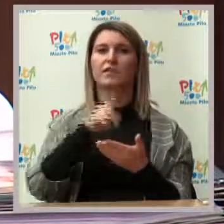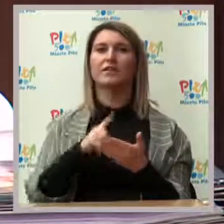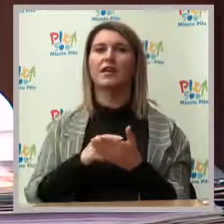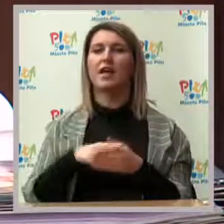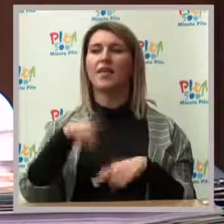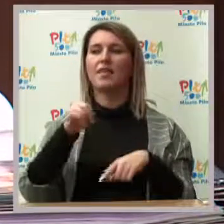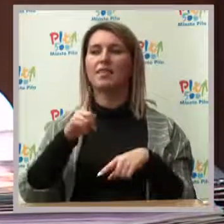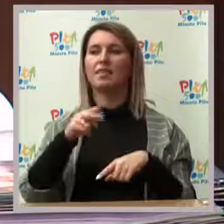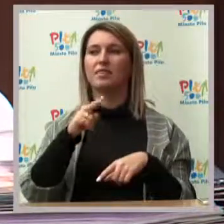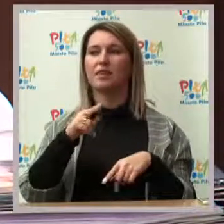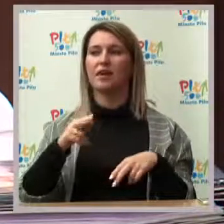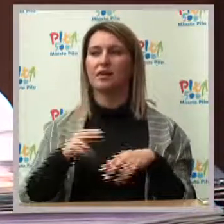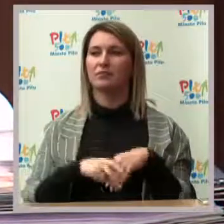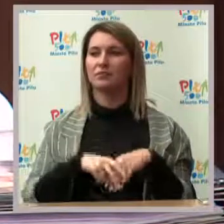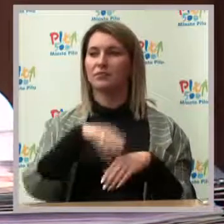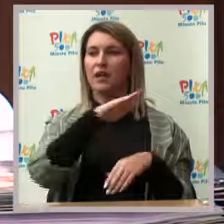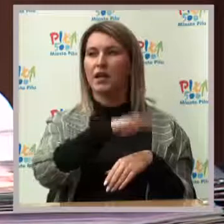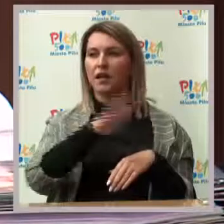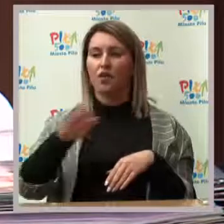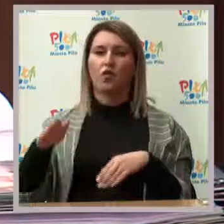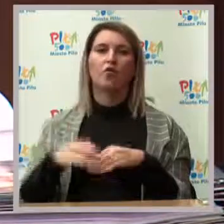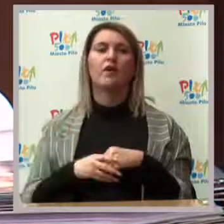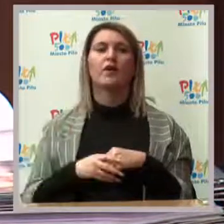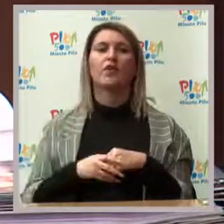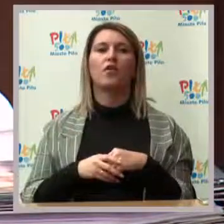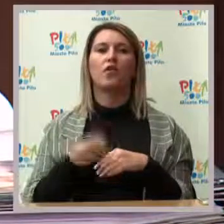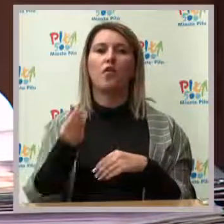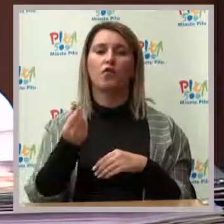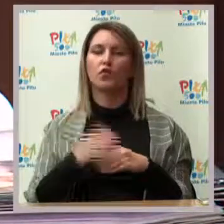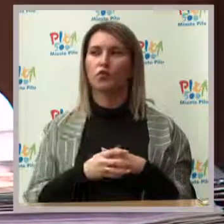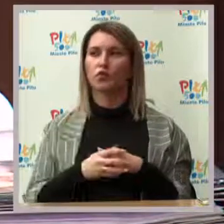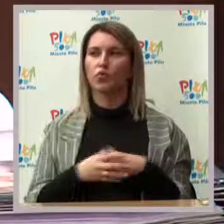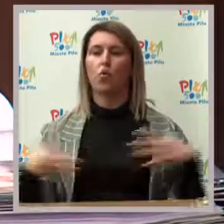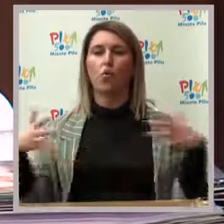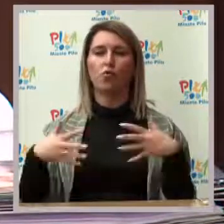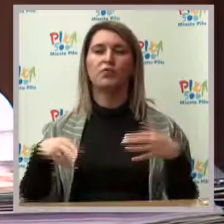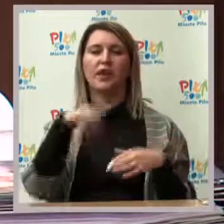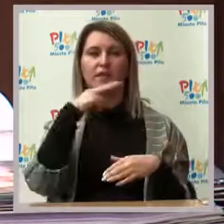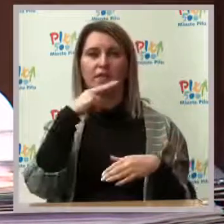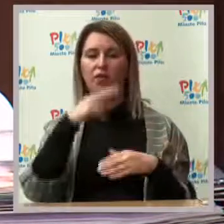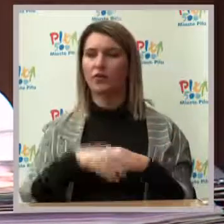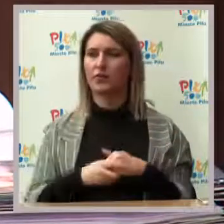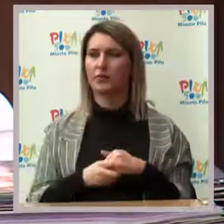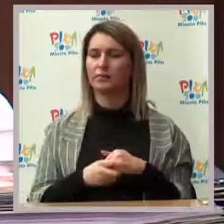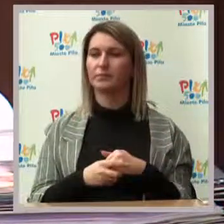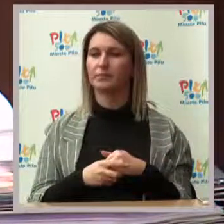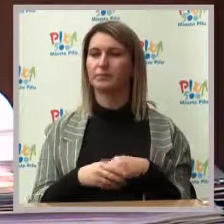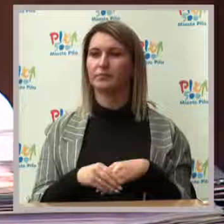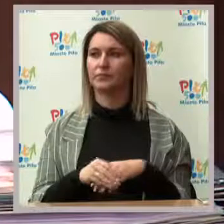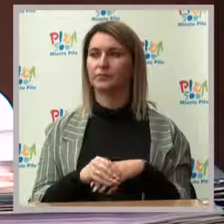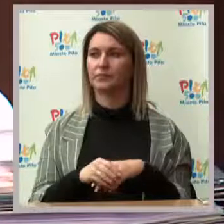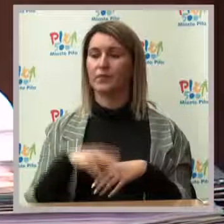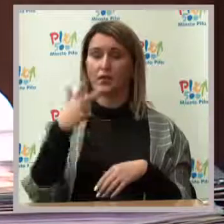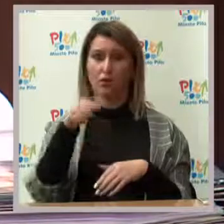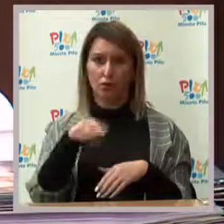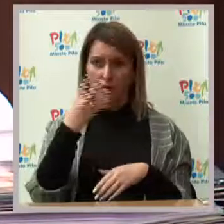Ochrony Środowiska i Gospodarki Wodnej w ramach programu priorytetowego